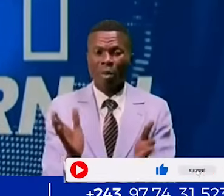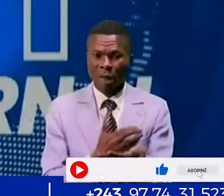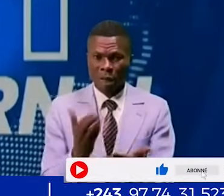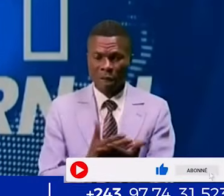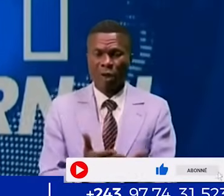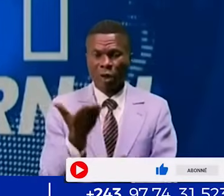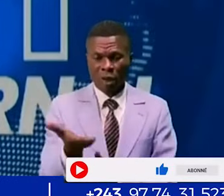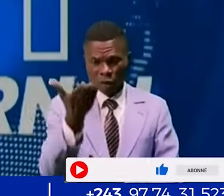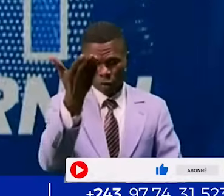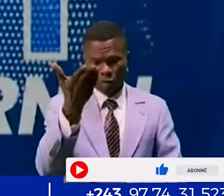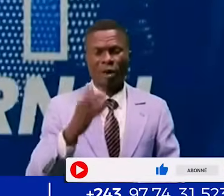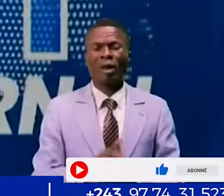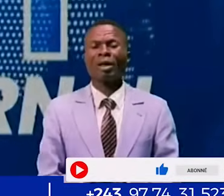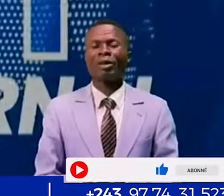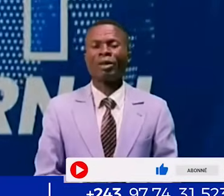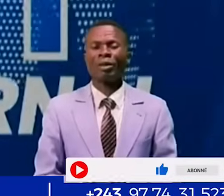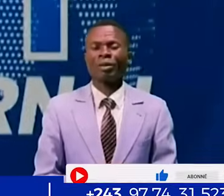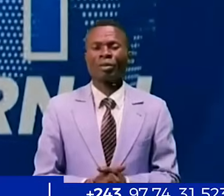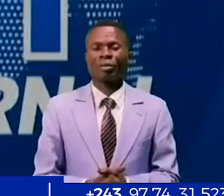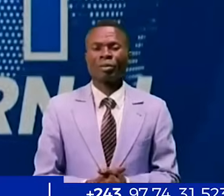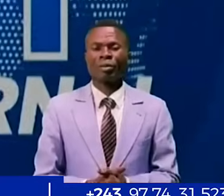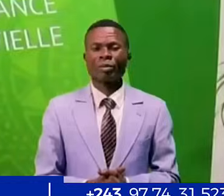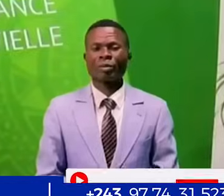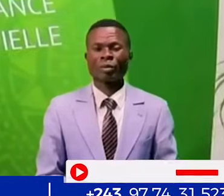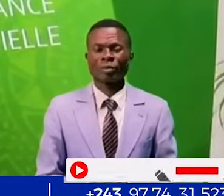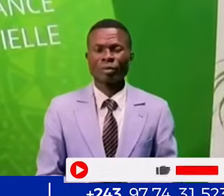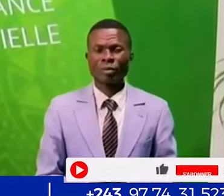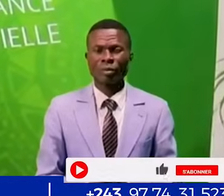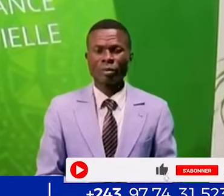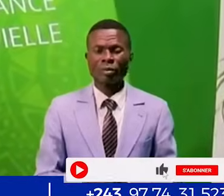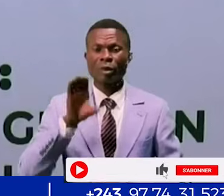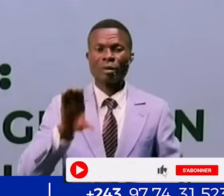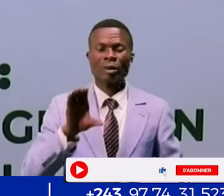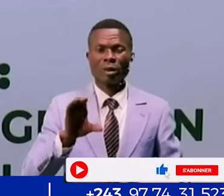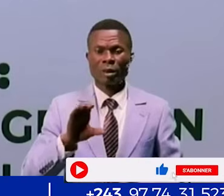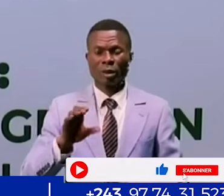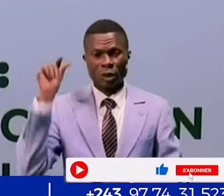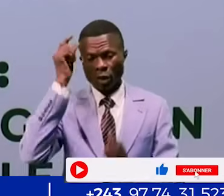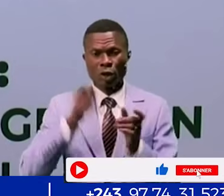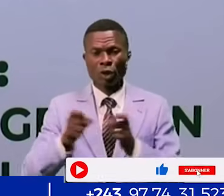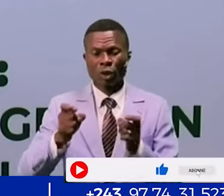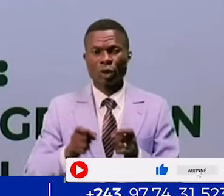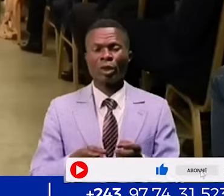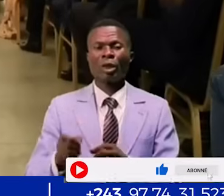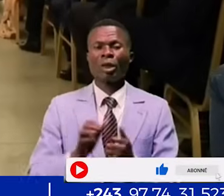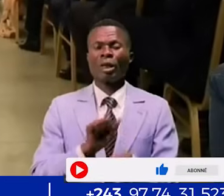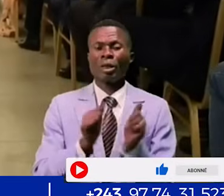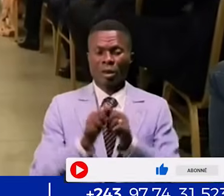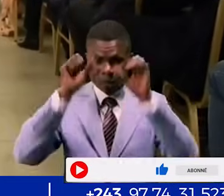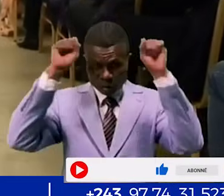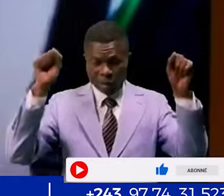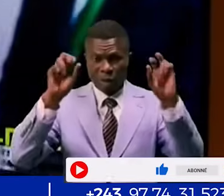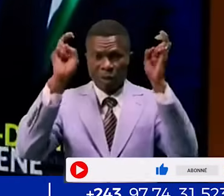ce reportage de Chimène Kamoka et de Jean-René Kabamba. Banque, gouvernance et gestion prudentielle, c'est